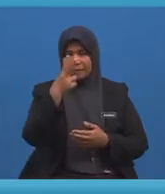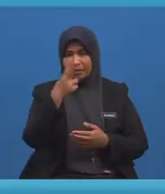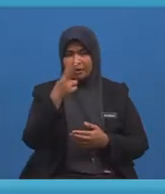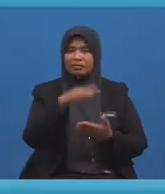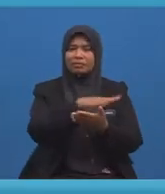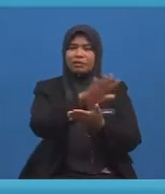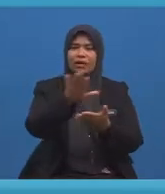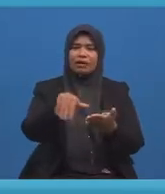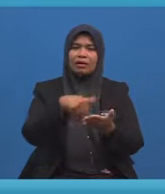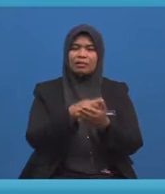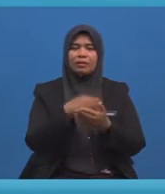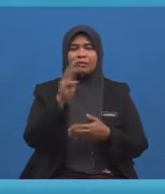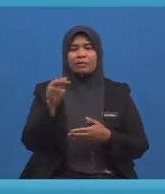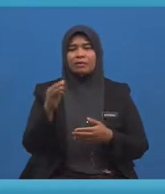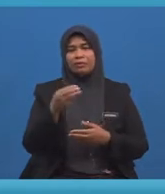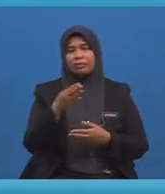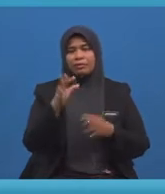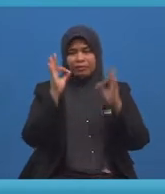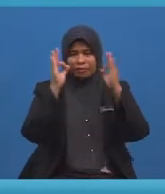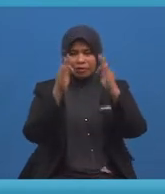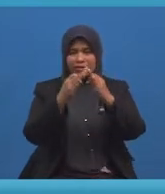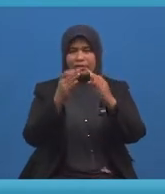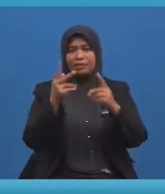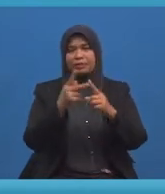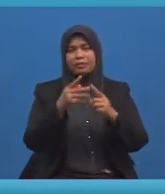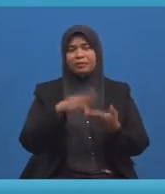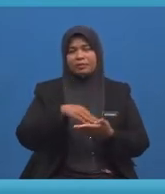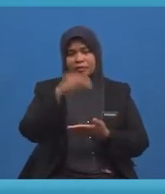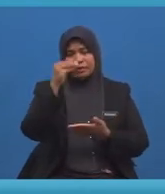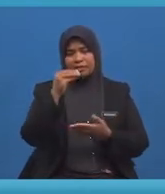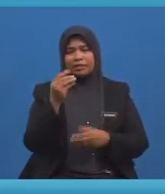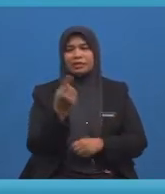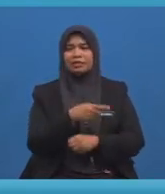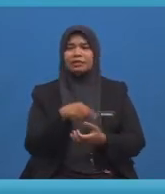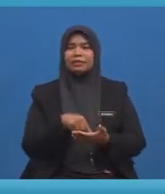Nampaknya semua murid memberi perhatian kepada pengajaran saya.